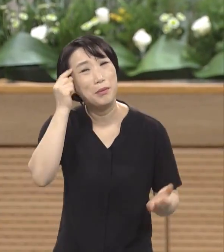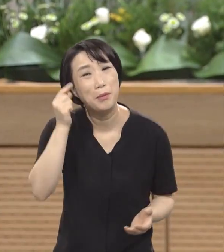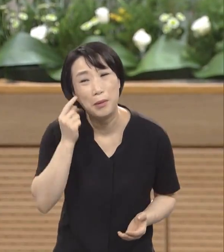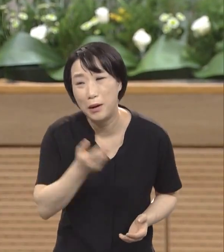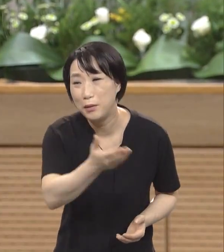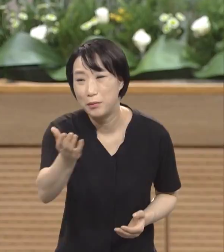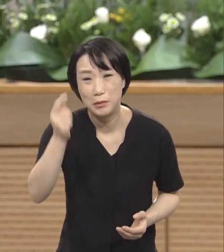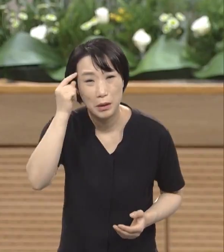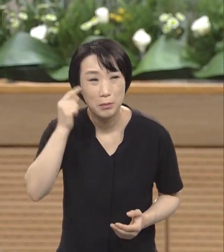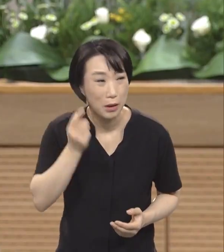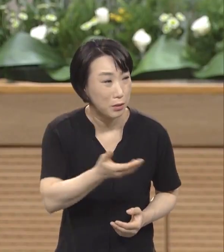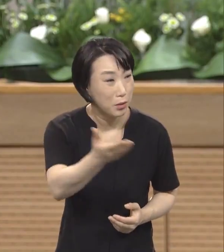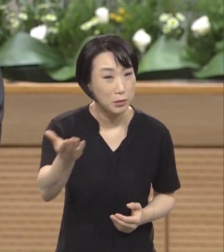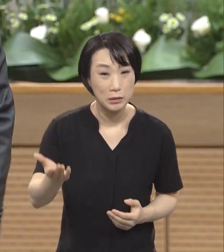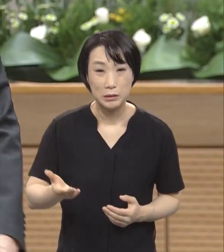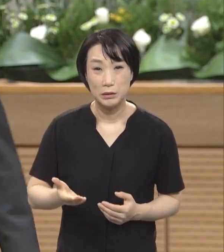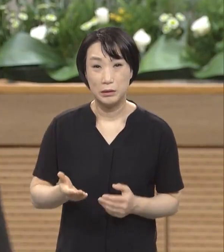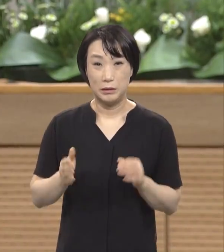해보세요. 응?